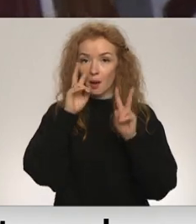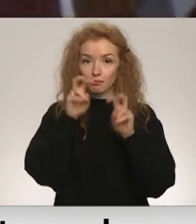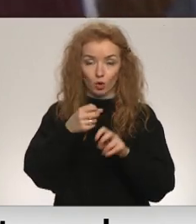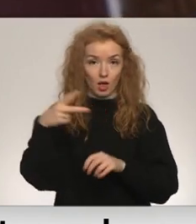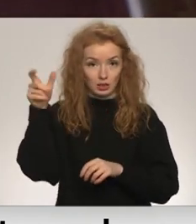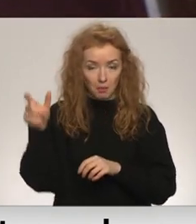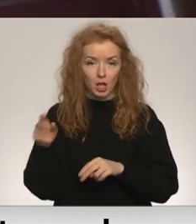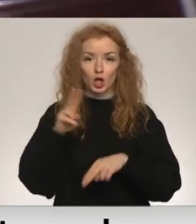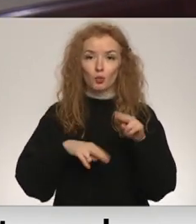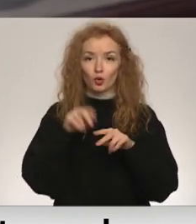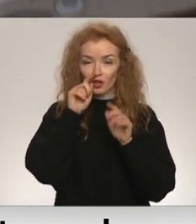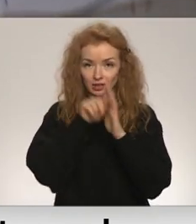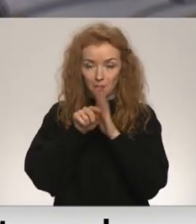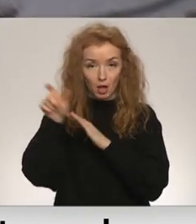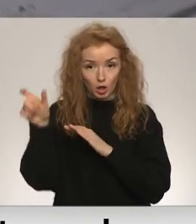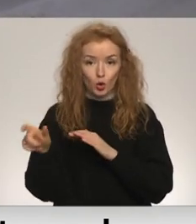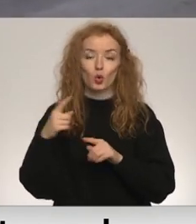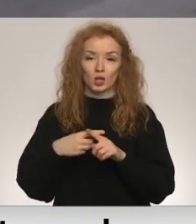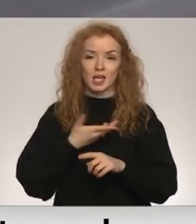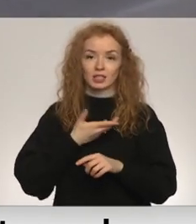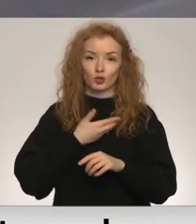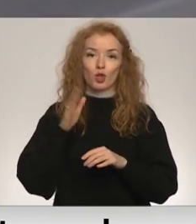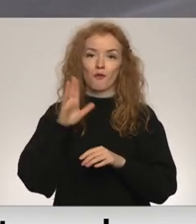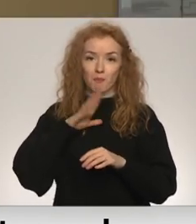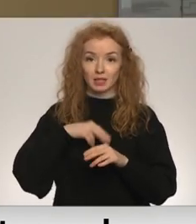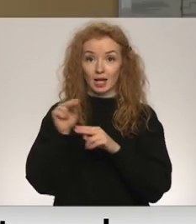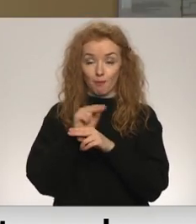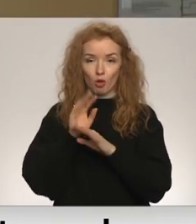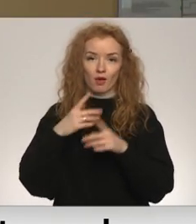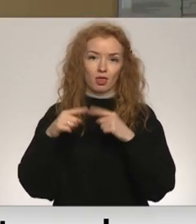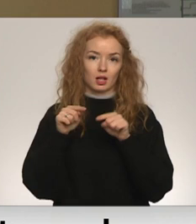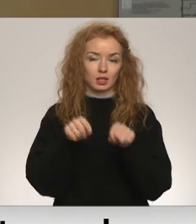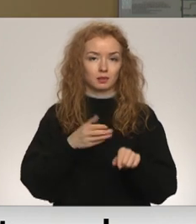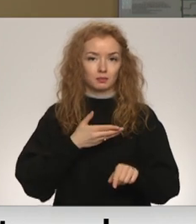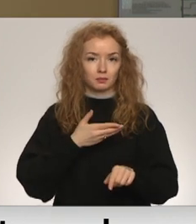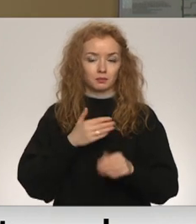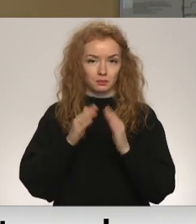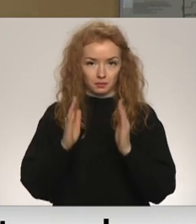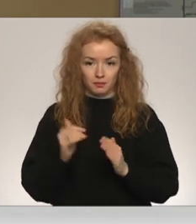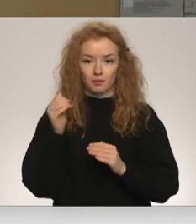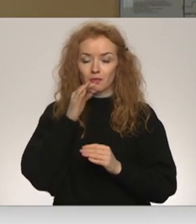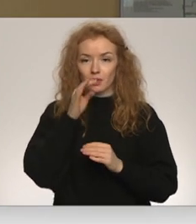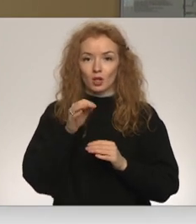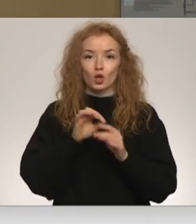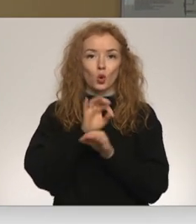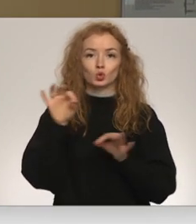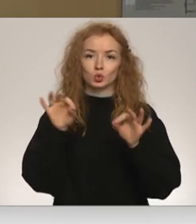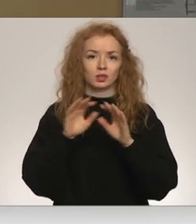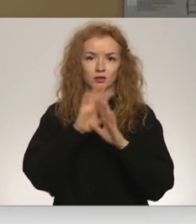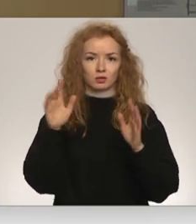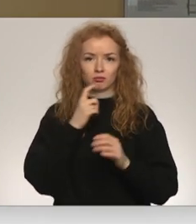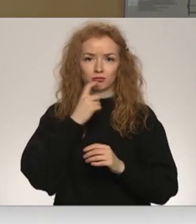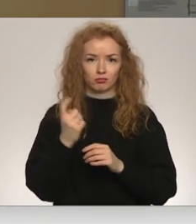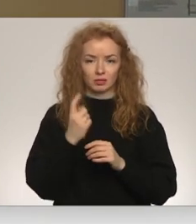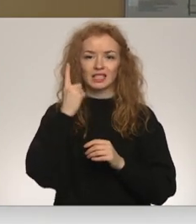eksperti un būvinspektori un iedzīvotāji varēšot ēkā atgriezties. Bet mājas konstrukcijas jau pēc būtības nav skārtas, tikai jumta daļa ir